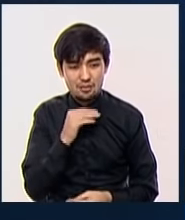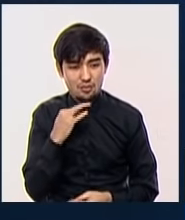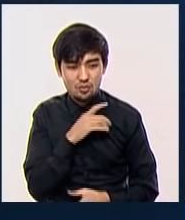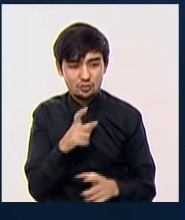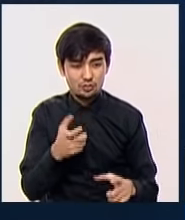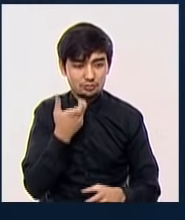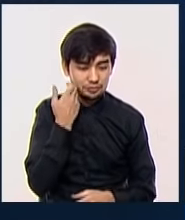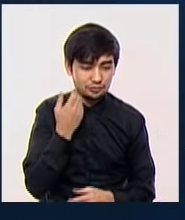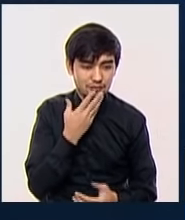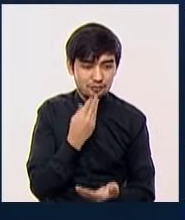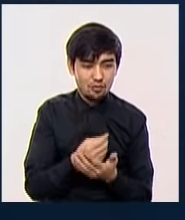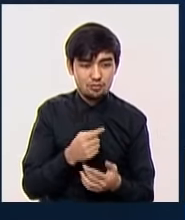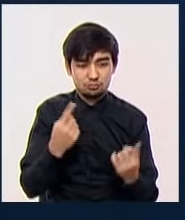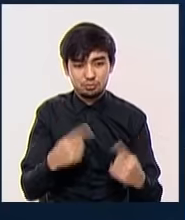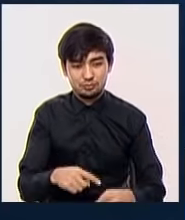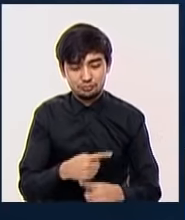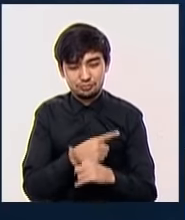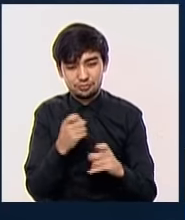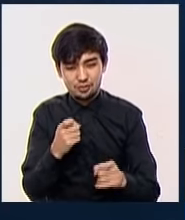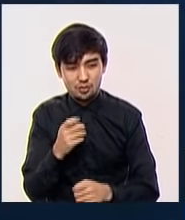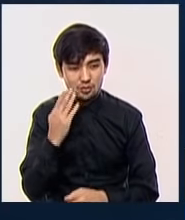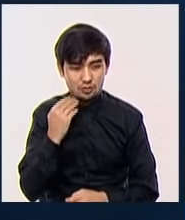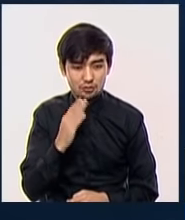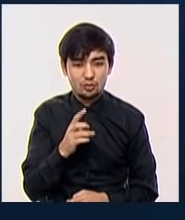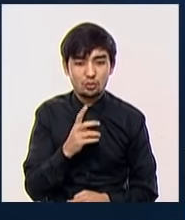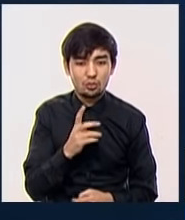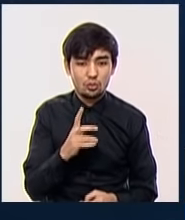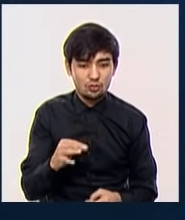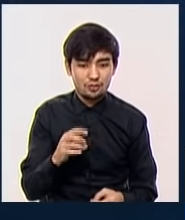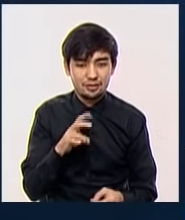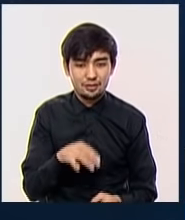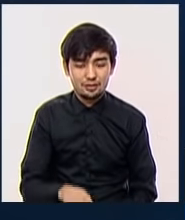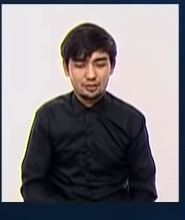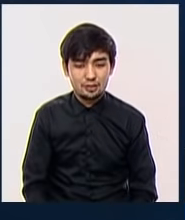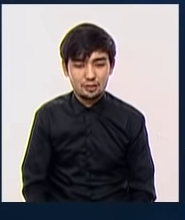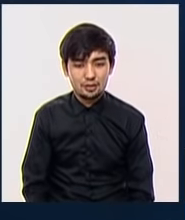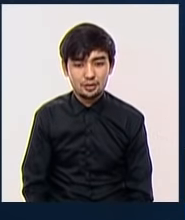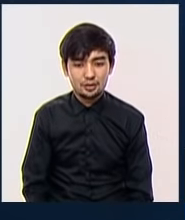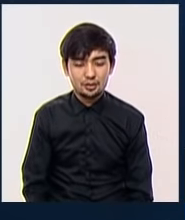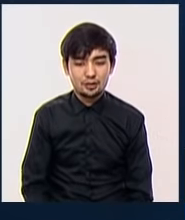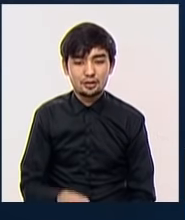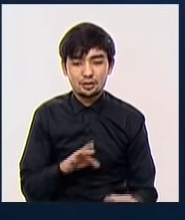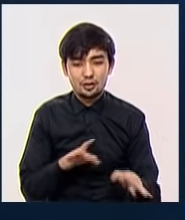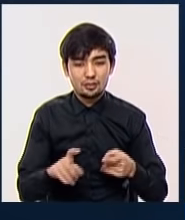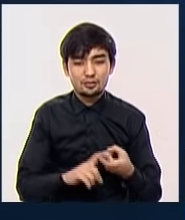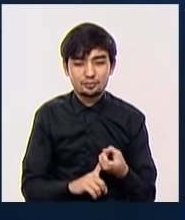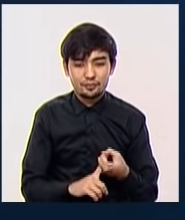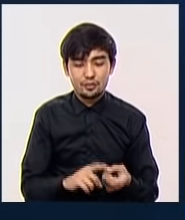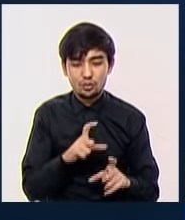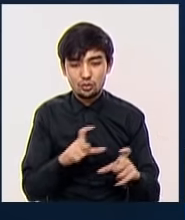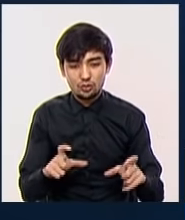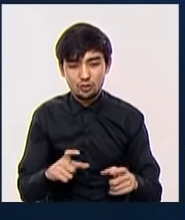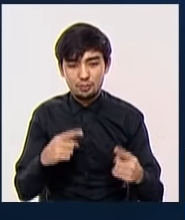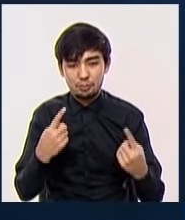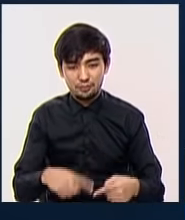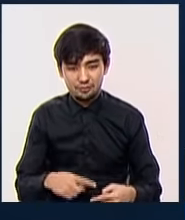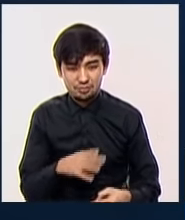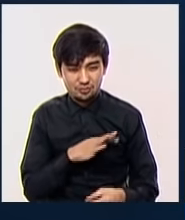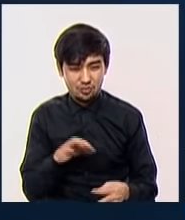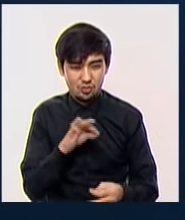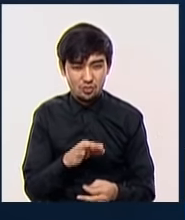выгодно объявлять себя в крот ами получается что нет дело в том что люди попали в такую ситуацию